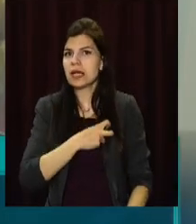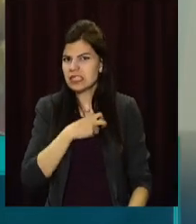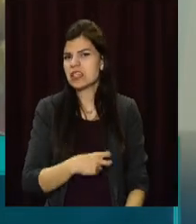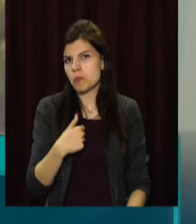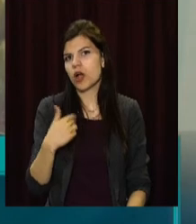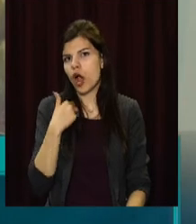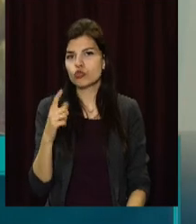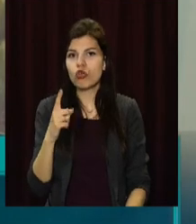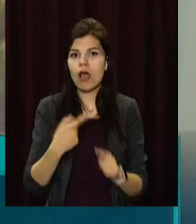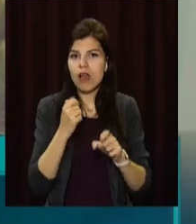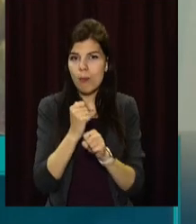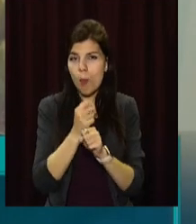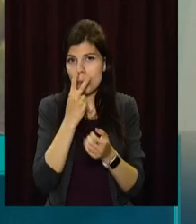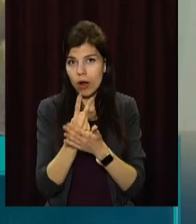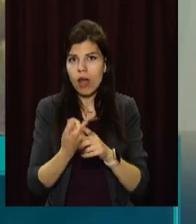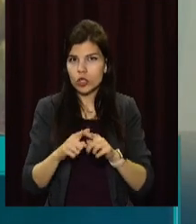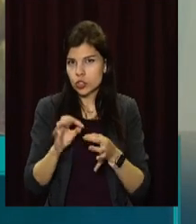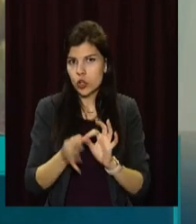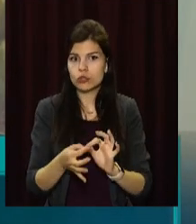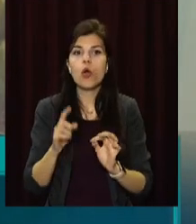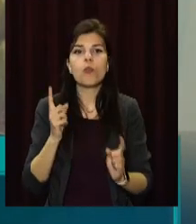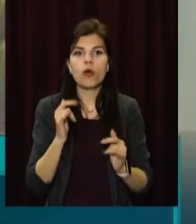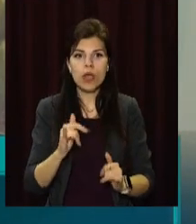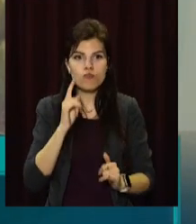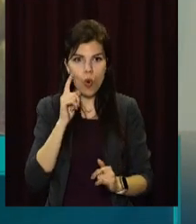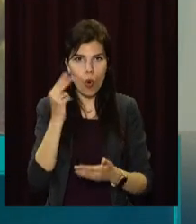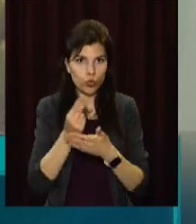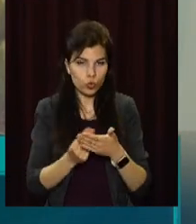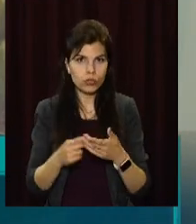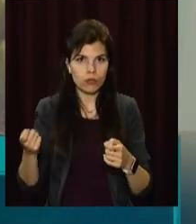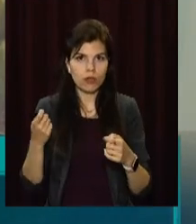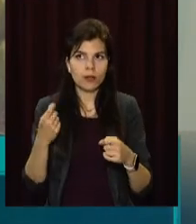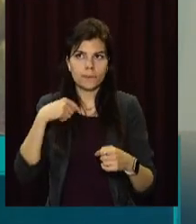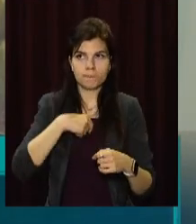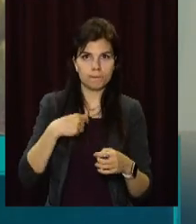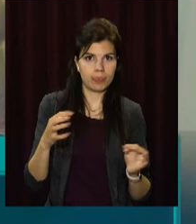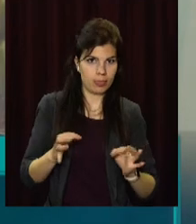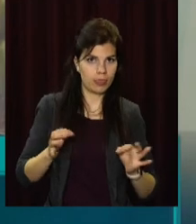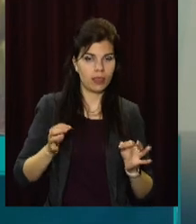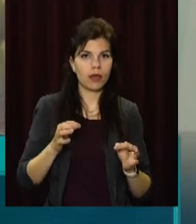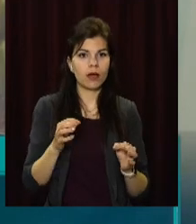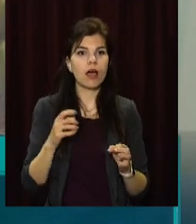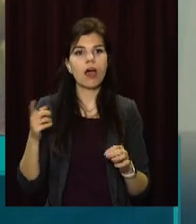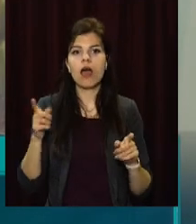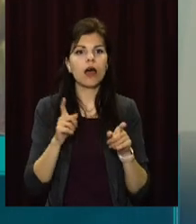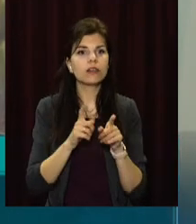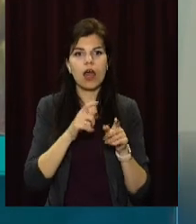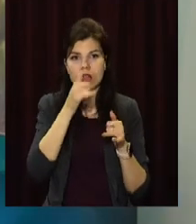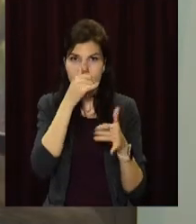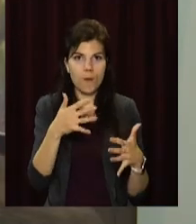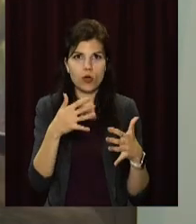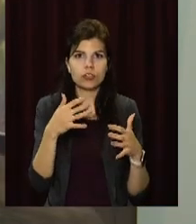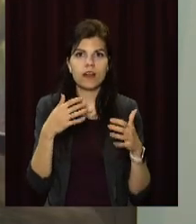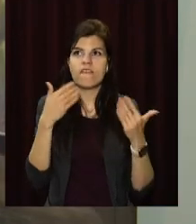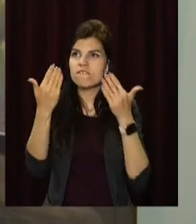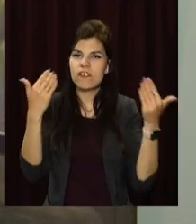свої роботи. І це найсложніше, звичайно, для молодих художників, які можуть виставлятися не на такому великому кількості площадок,